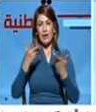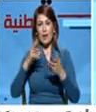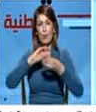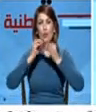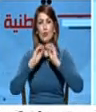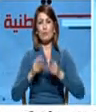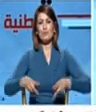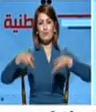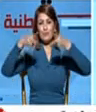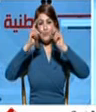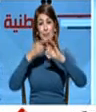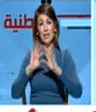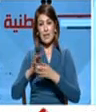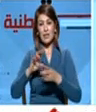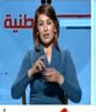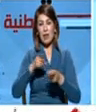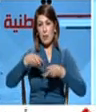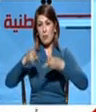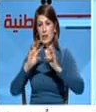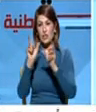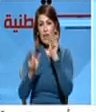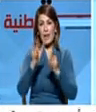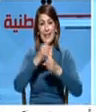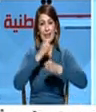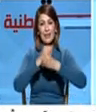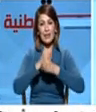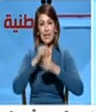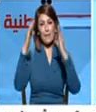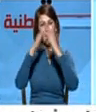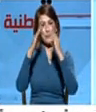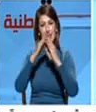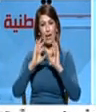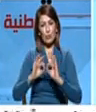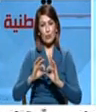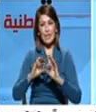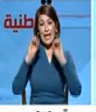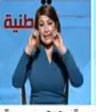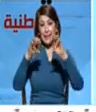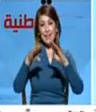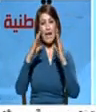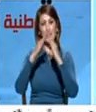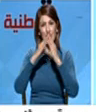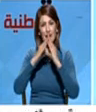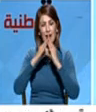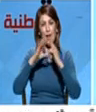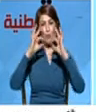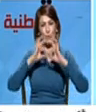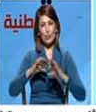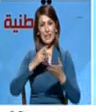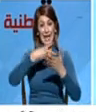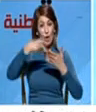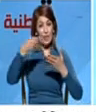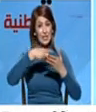بوش ان يستخدم من دارها و اللي انا خلينا نحكي على التعليم عن بعد في الوقت انه يكون توصل